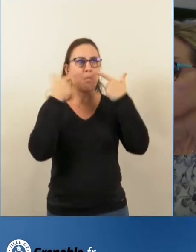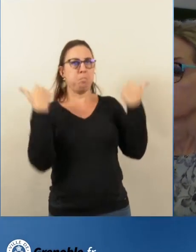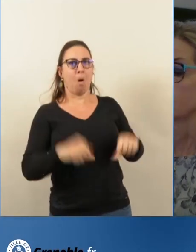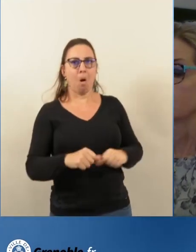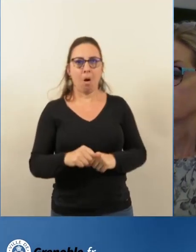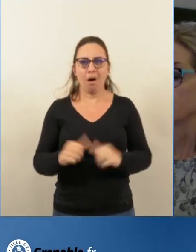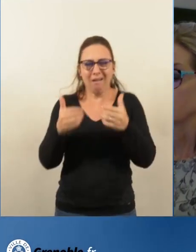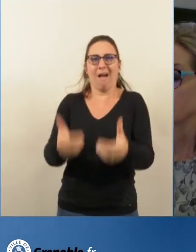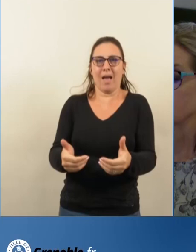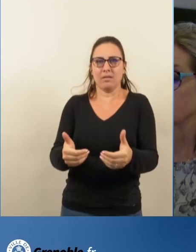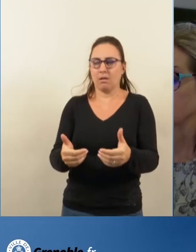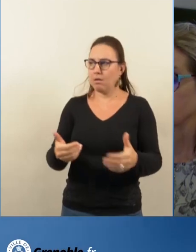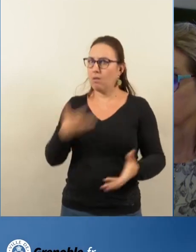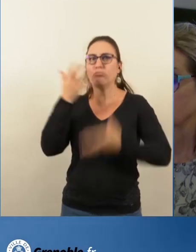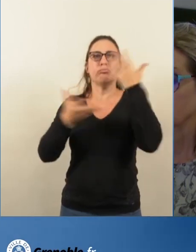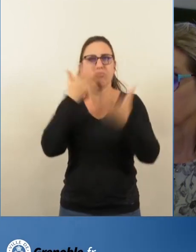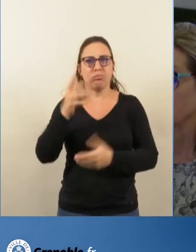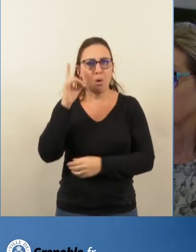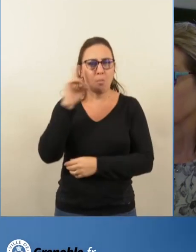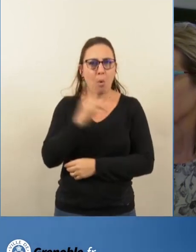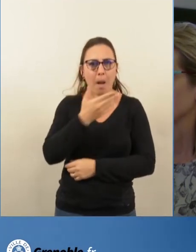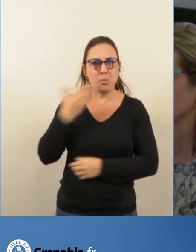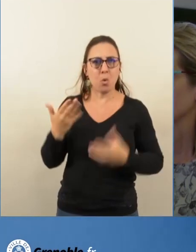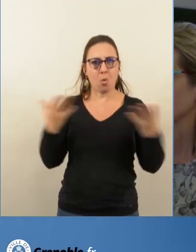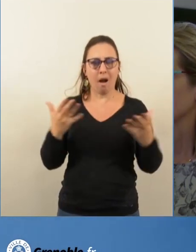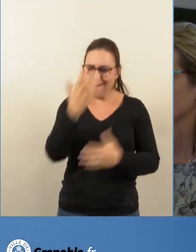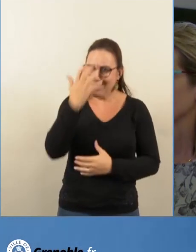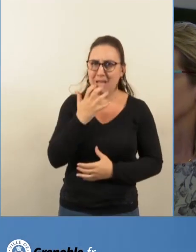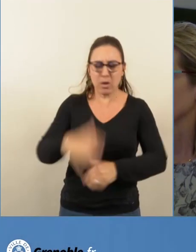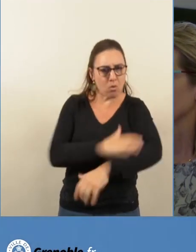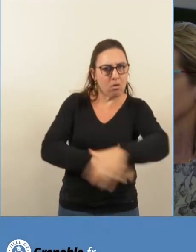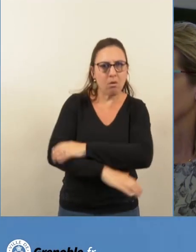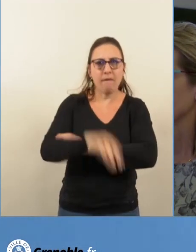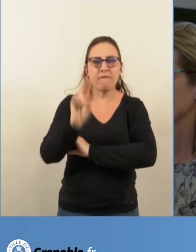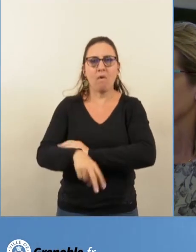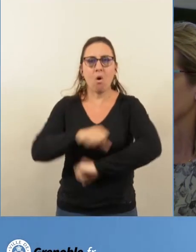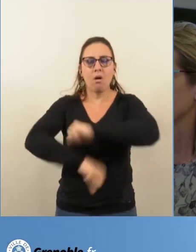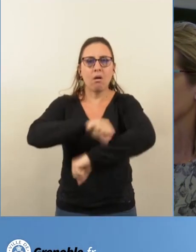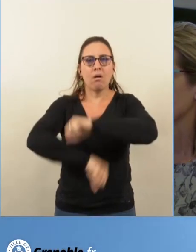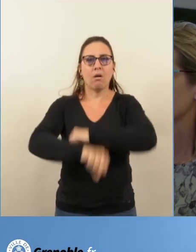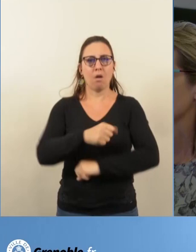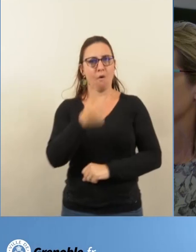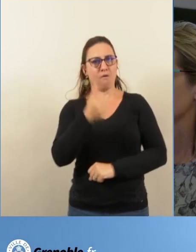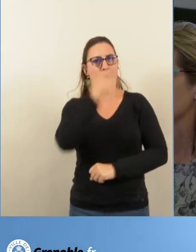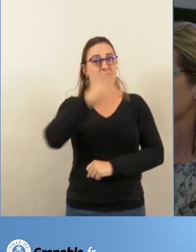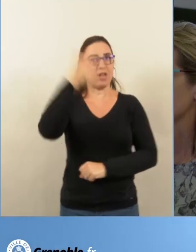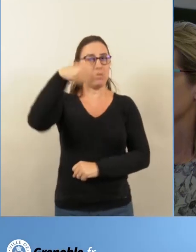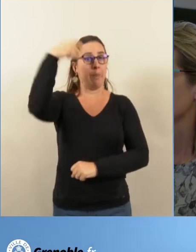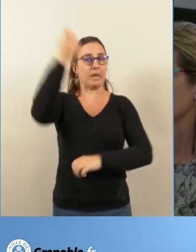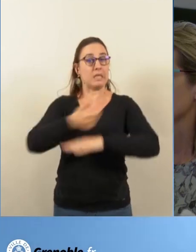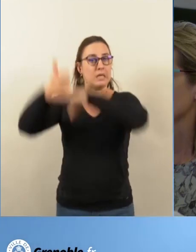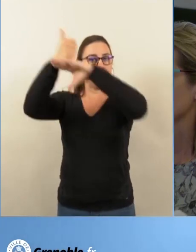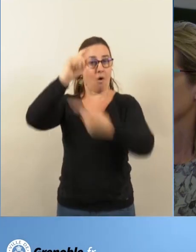ayez ces affirmations là pourquoi ne traitez vous pas sérieusement ces problèmes vous avez semble-t-il une vocation nationale voir internationale